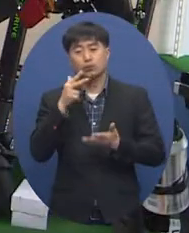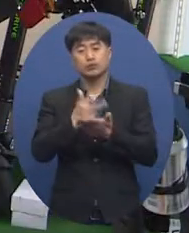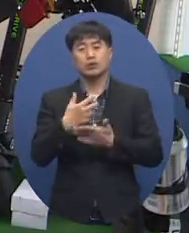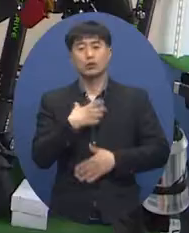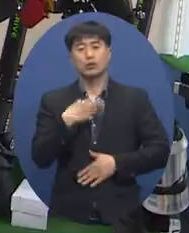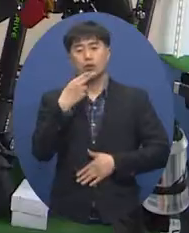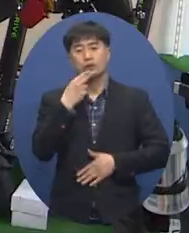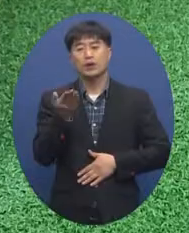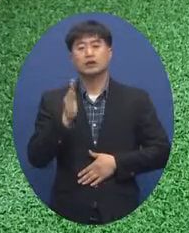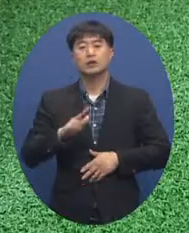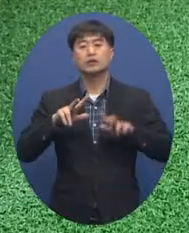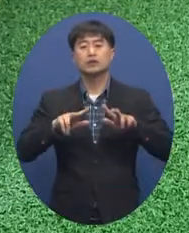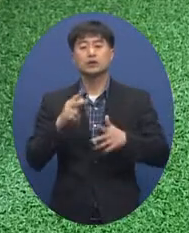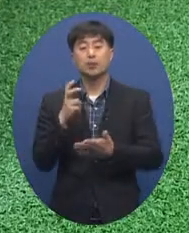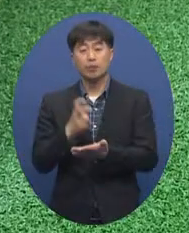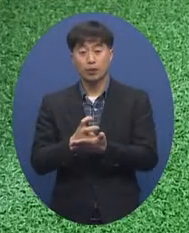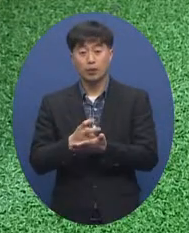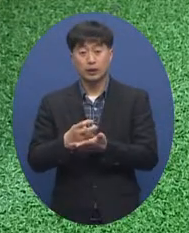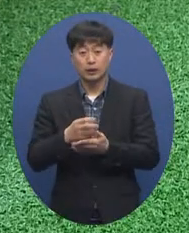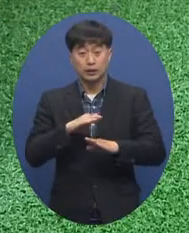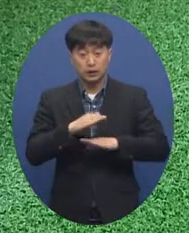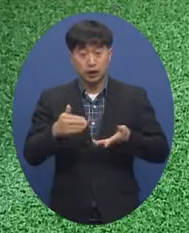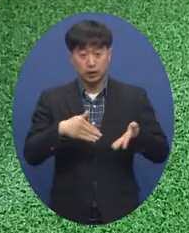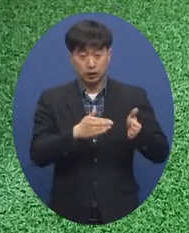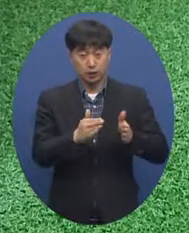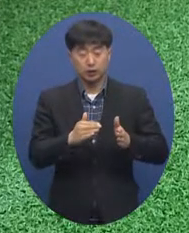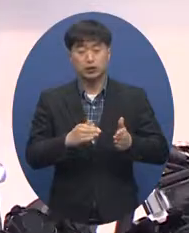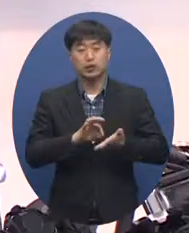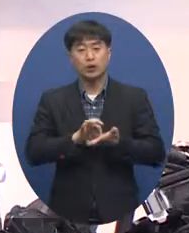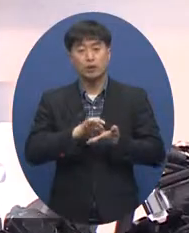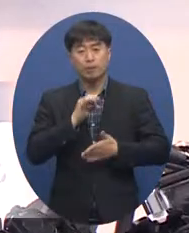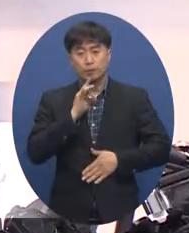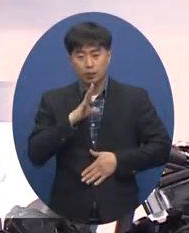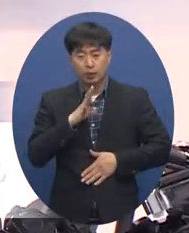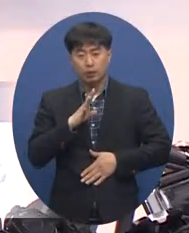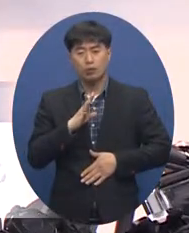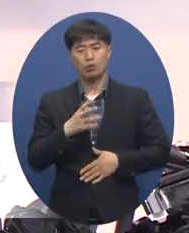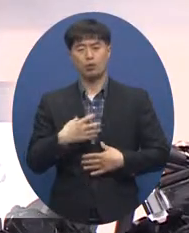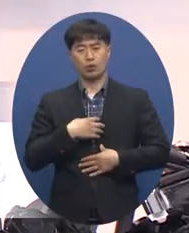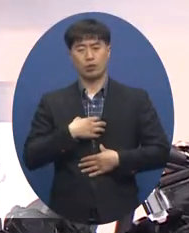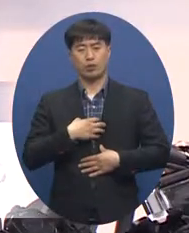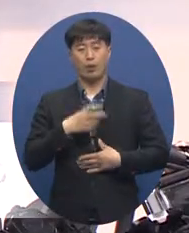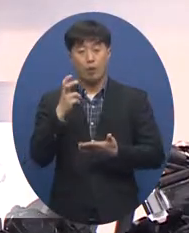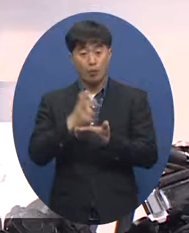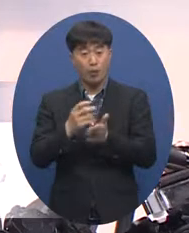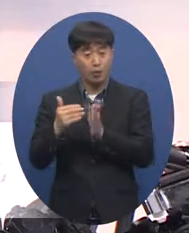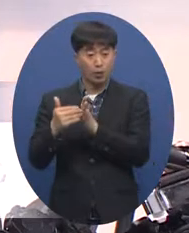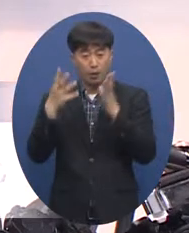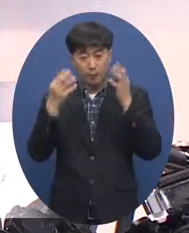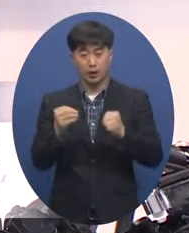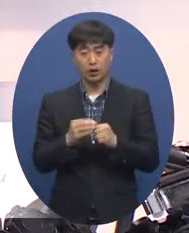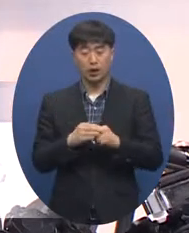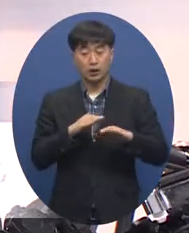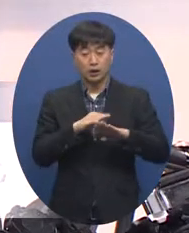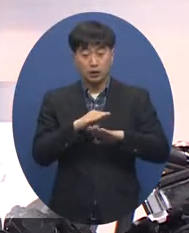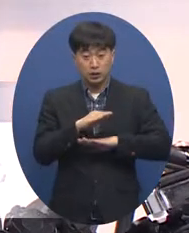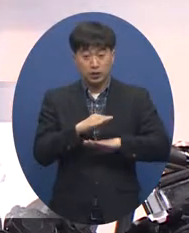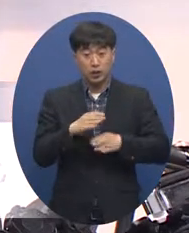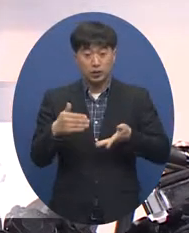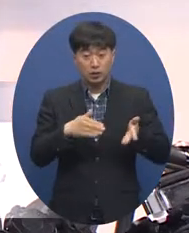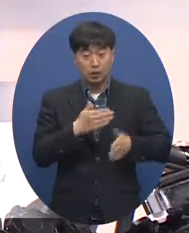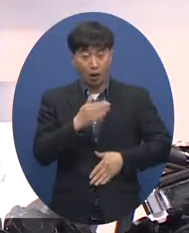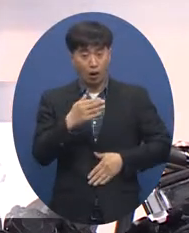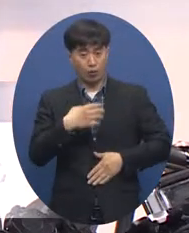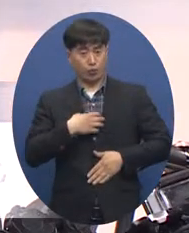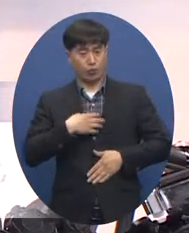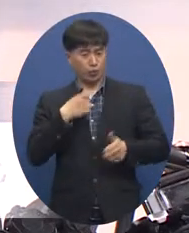없는데 현행법상 차도로만 다녀야 되기 때문에 위험합니다. 법 규제가 너무 막고 있는 게 많죠. 뭐 차도로 뭐 감, 차도로 가면 또 차도로